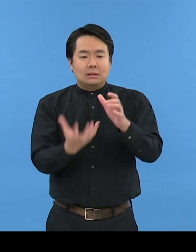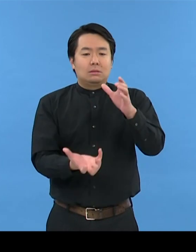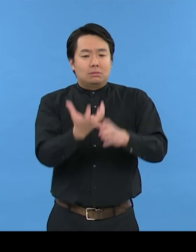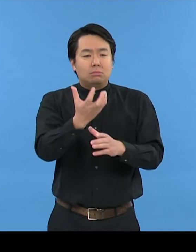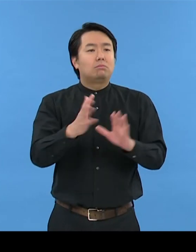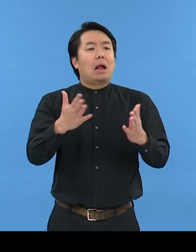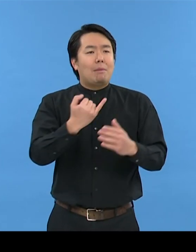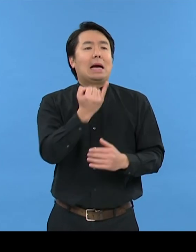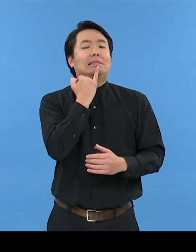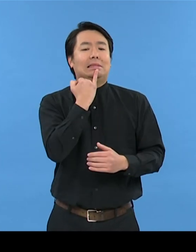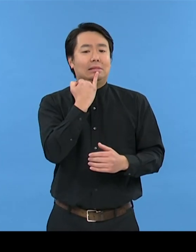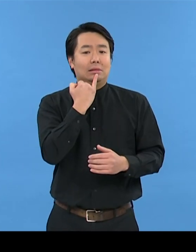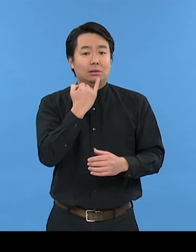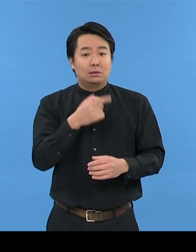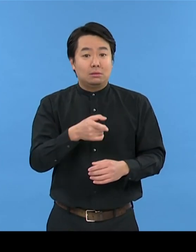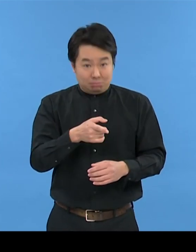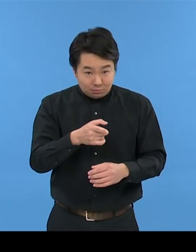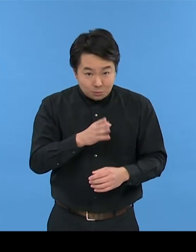で